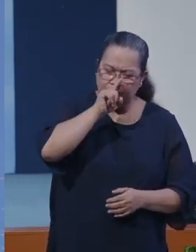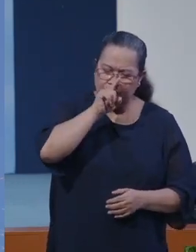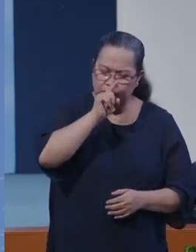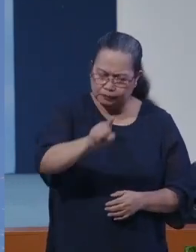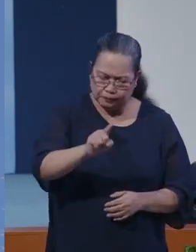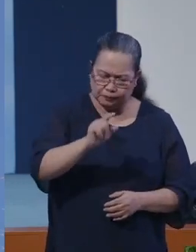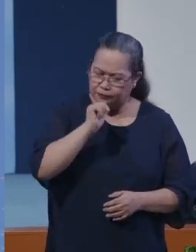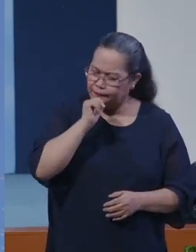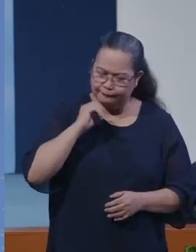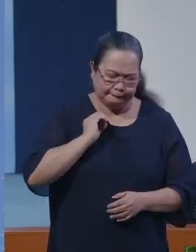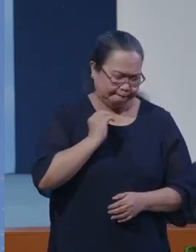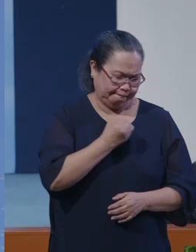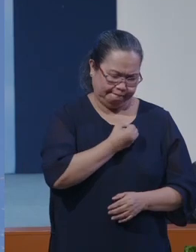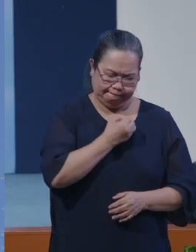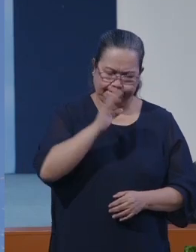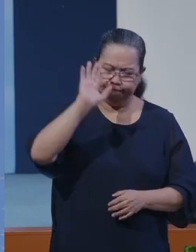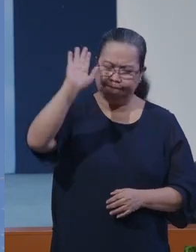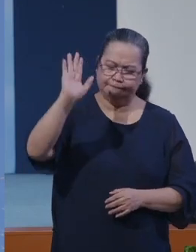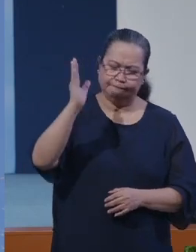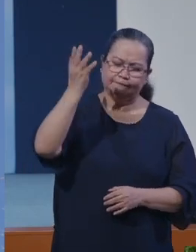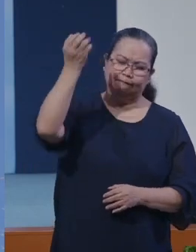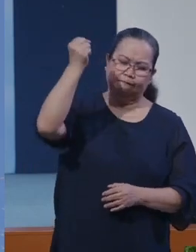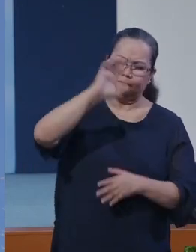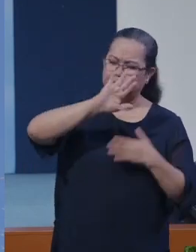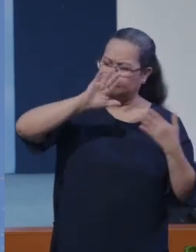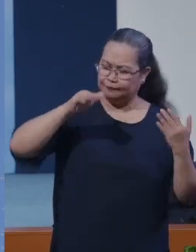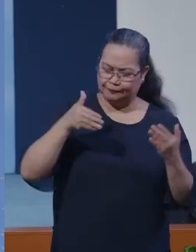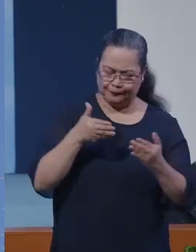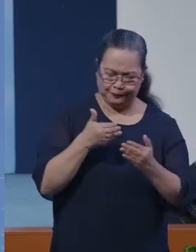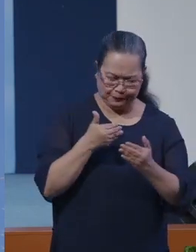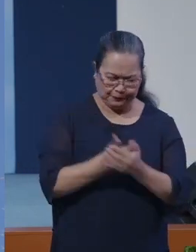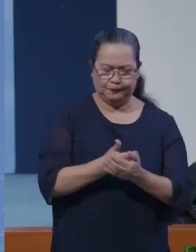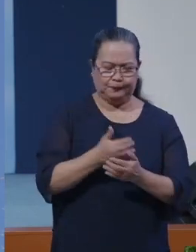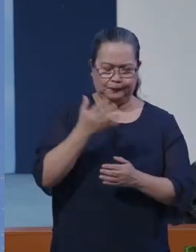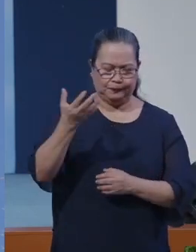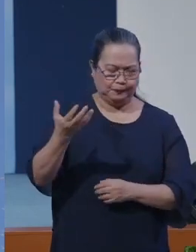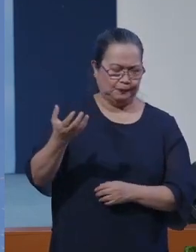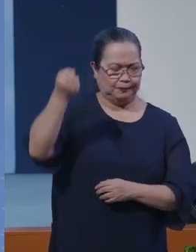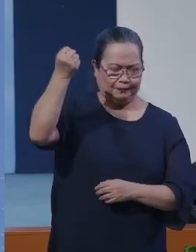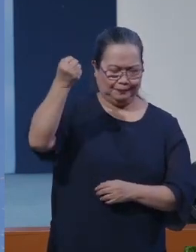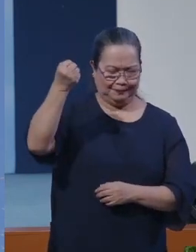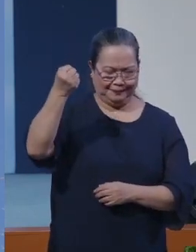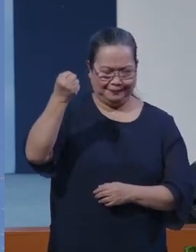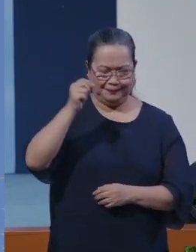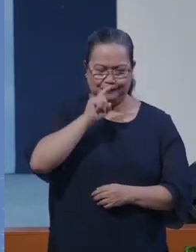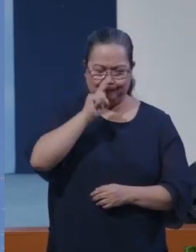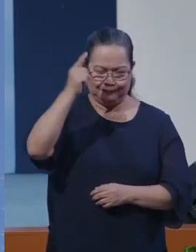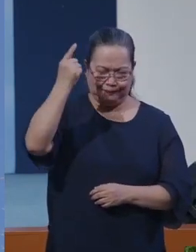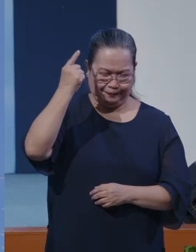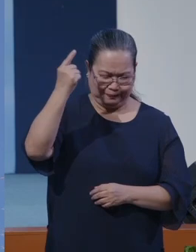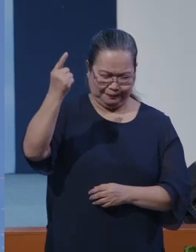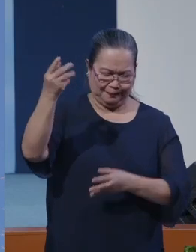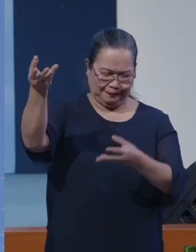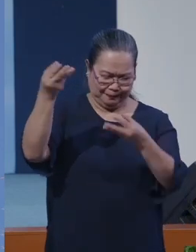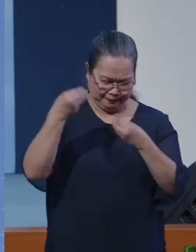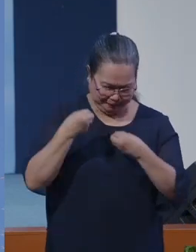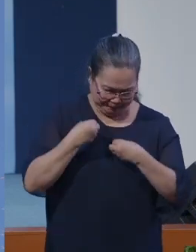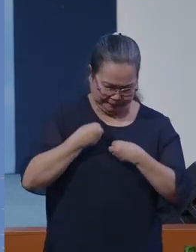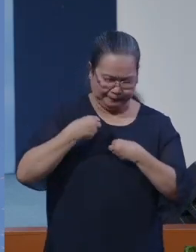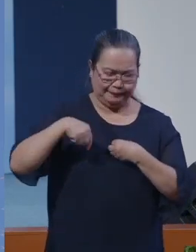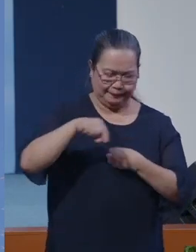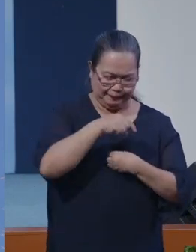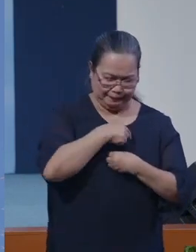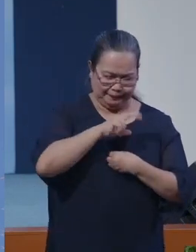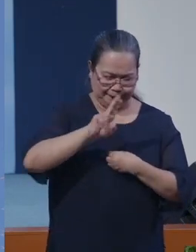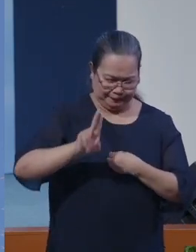O Diyos, ay sa iyo at pag-aari mo naman talaga, na iyo lang ipinagkaloob sa amin